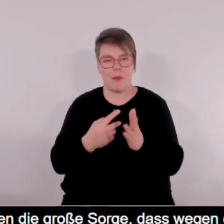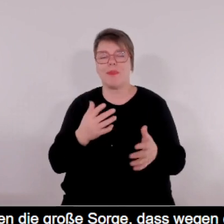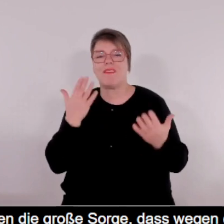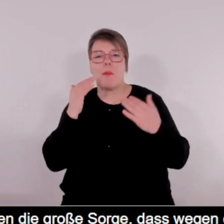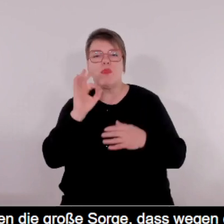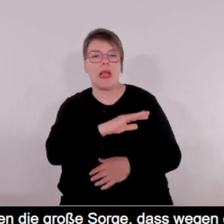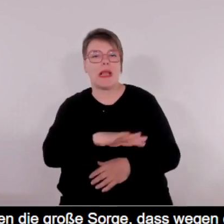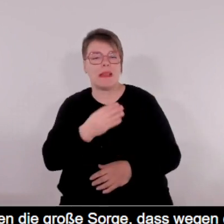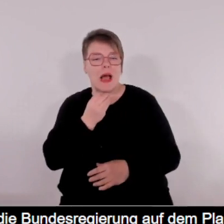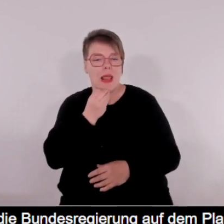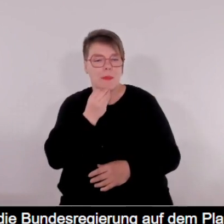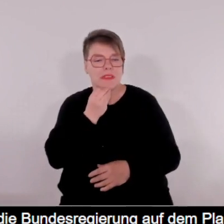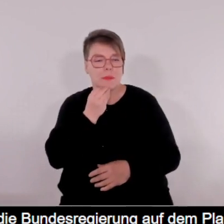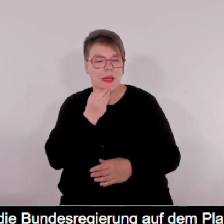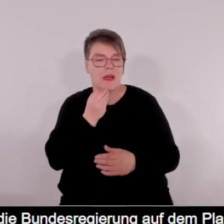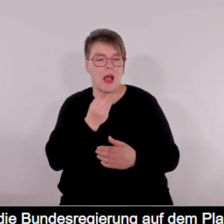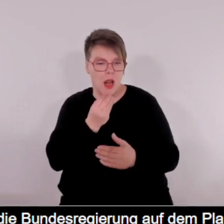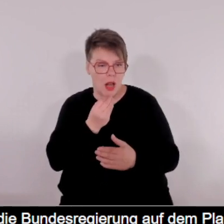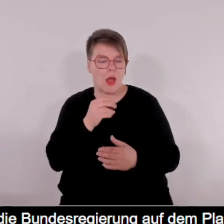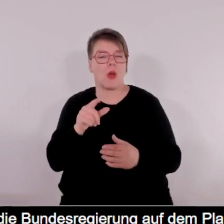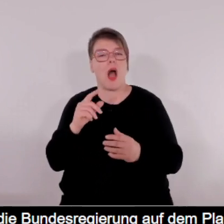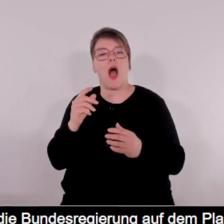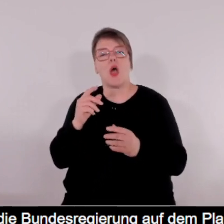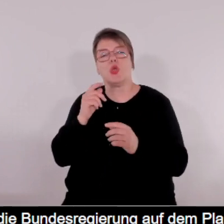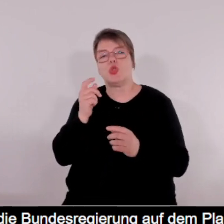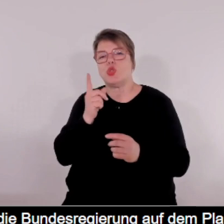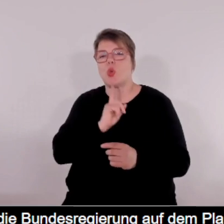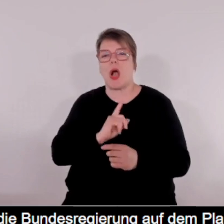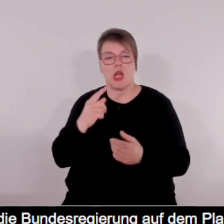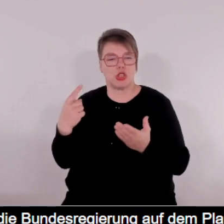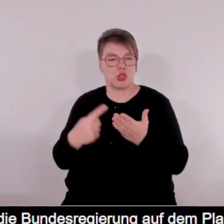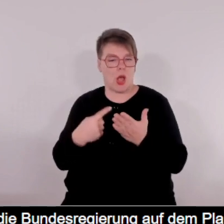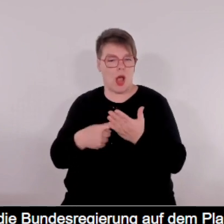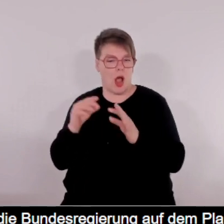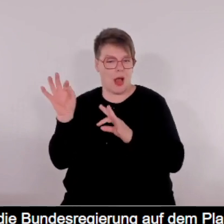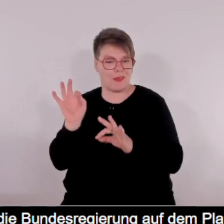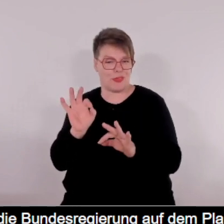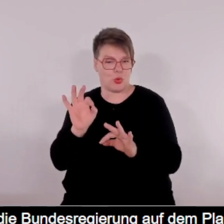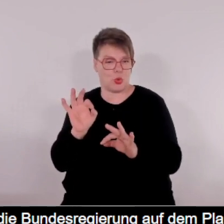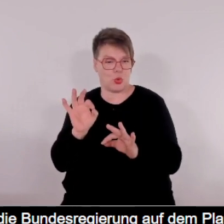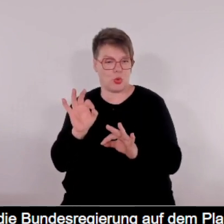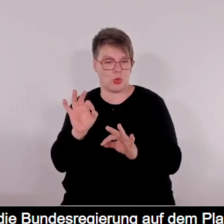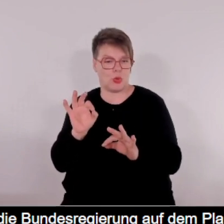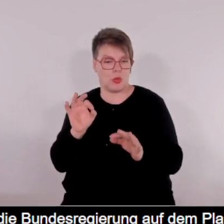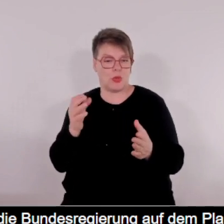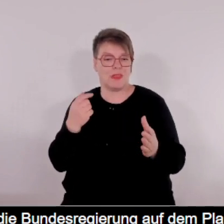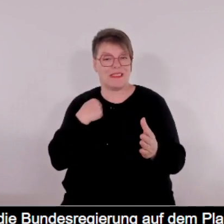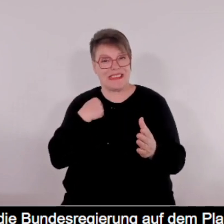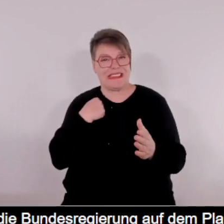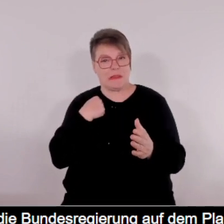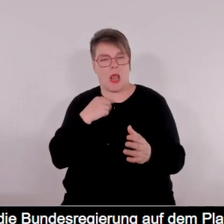Beschulung und einer ordentlichen Bewusstseinsbildung im kleinsten Alter in unserer Gesellschaft. Deswegen